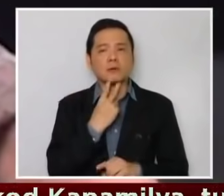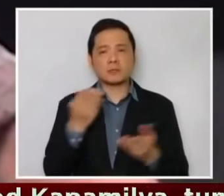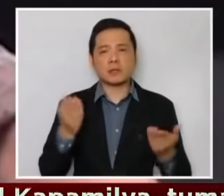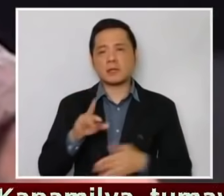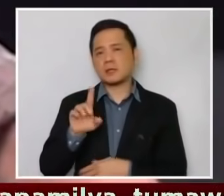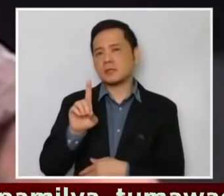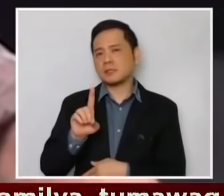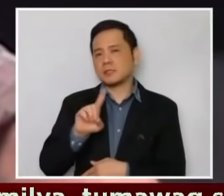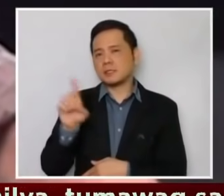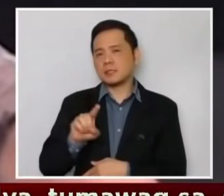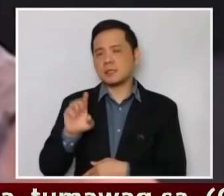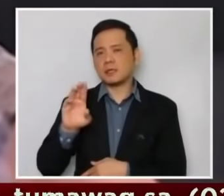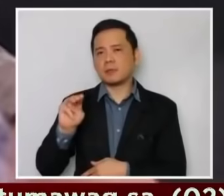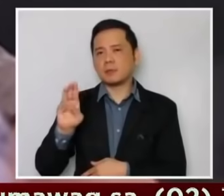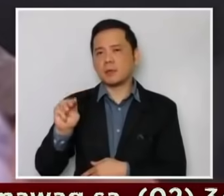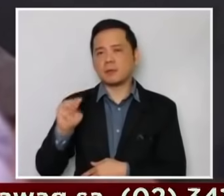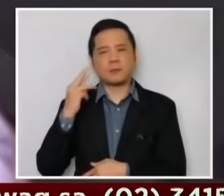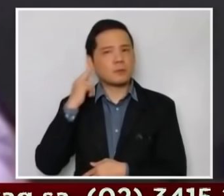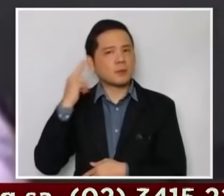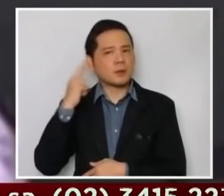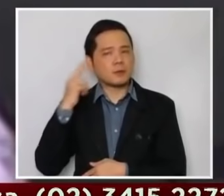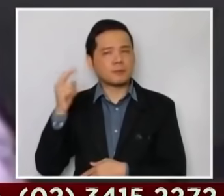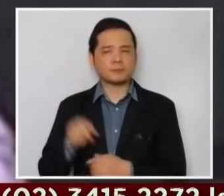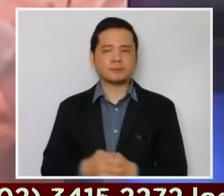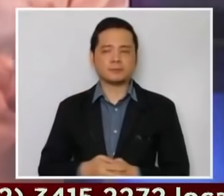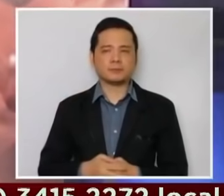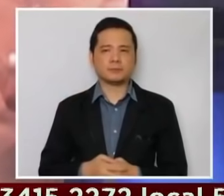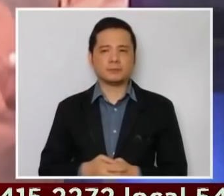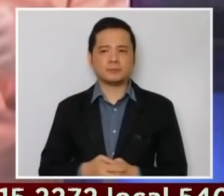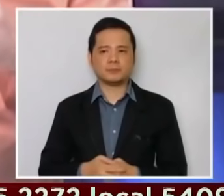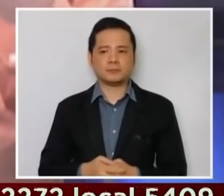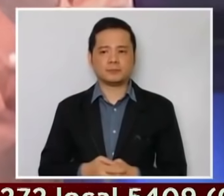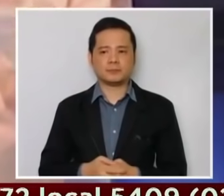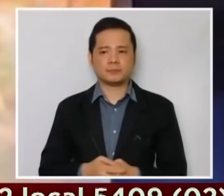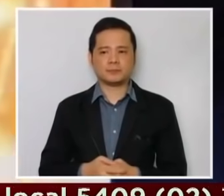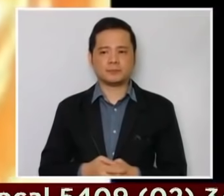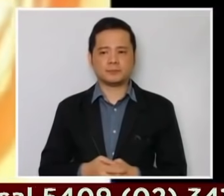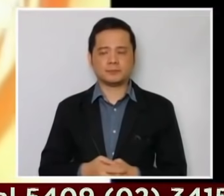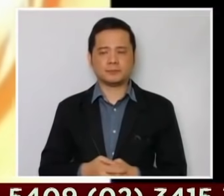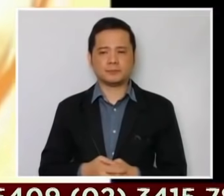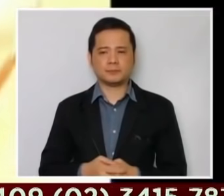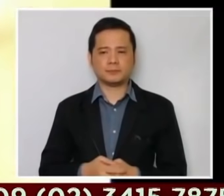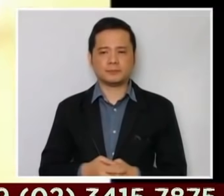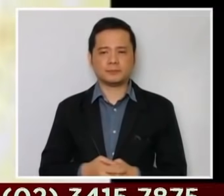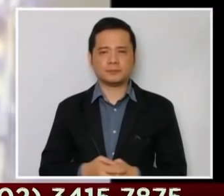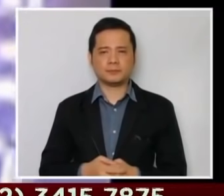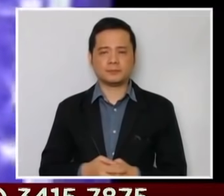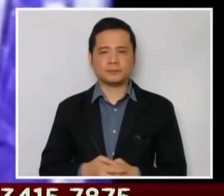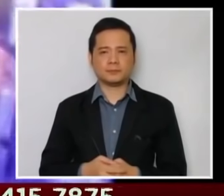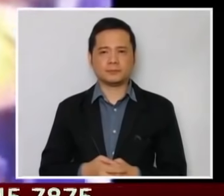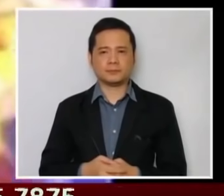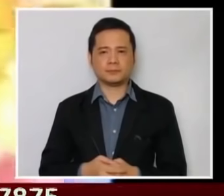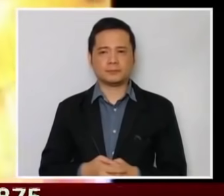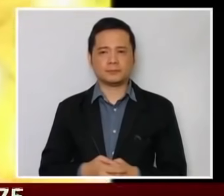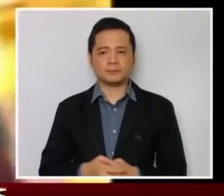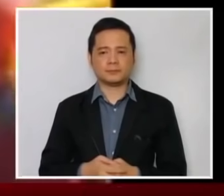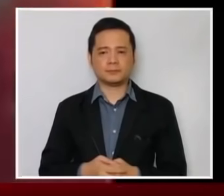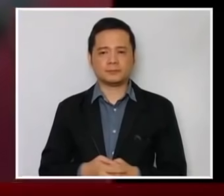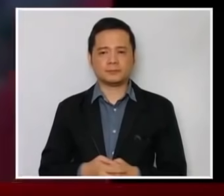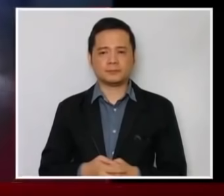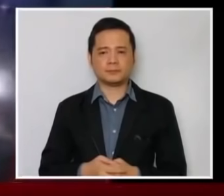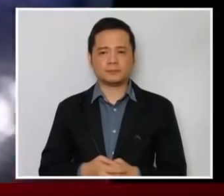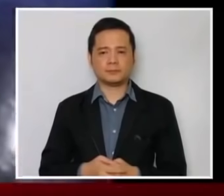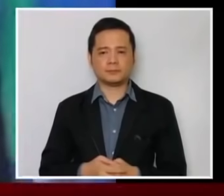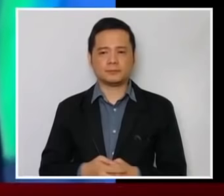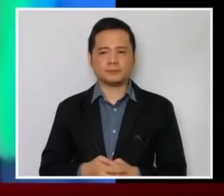sa ating mga kababayan, maulan pa rin mo ang witness ito sa Maguindanao Massacre. Ito